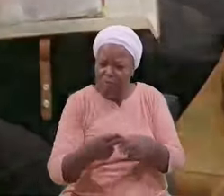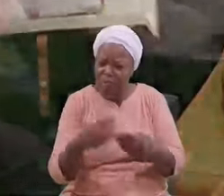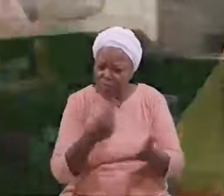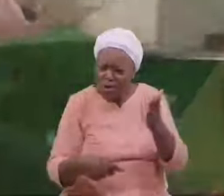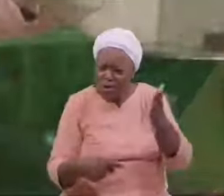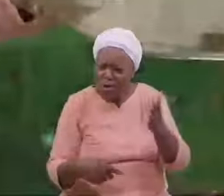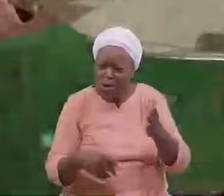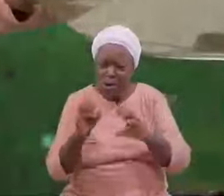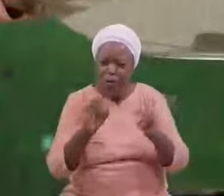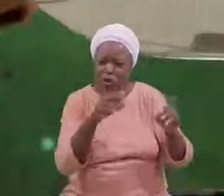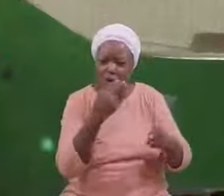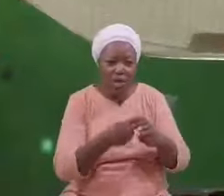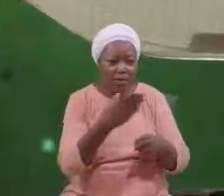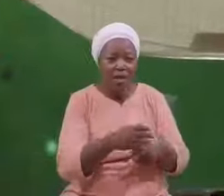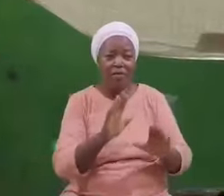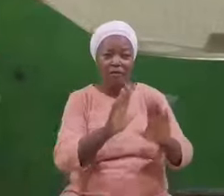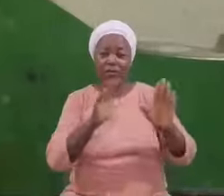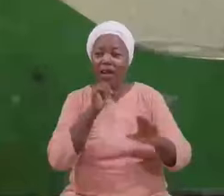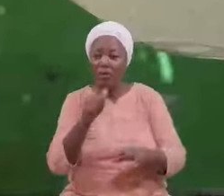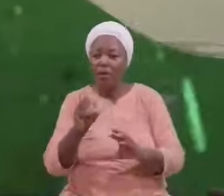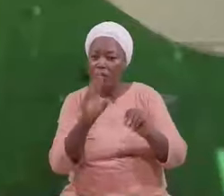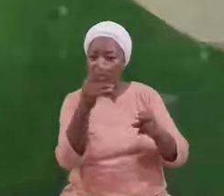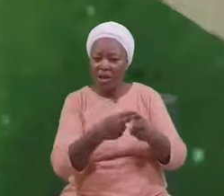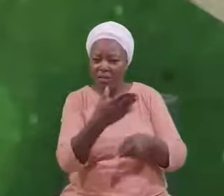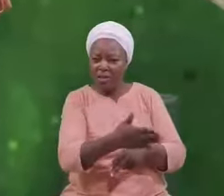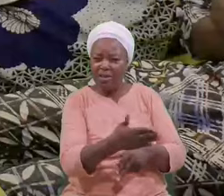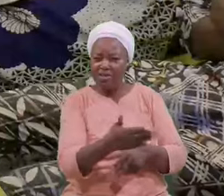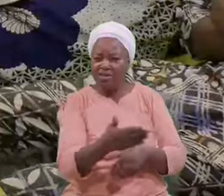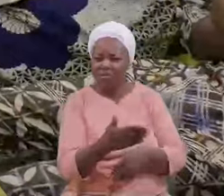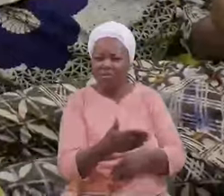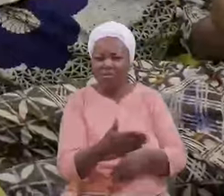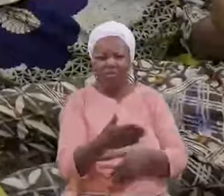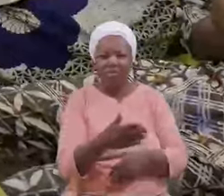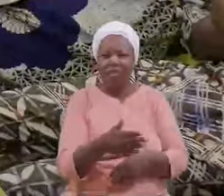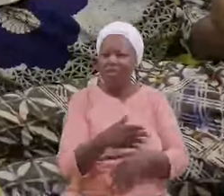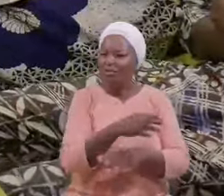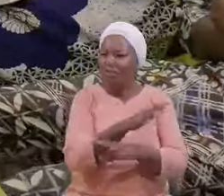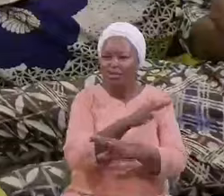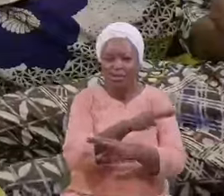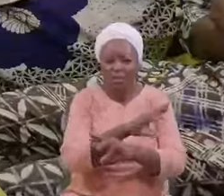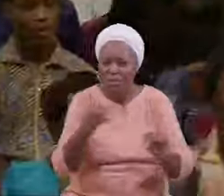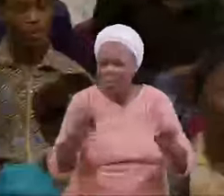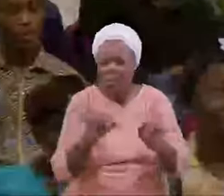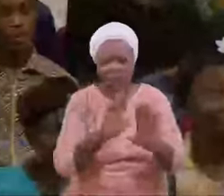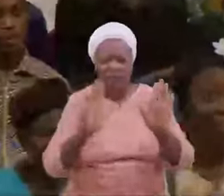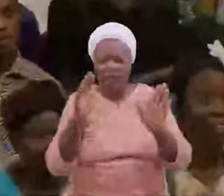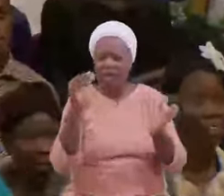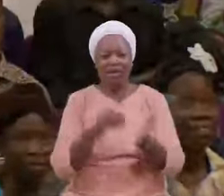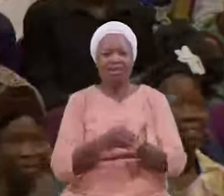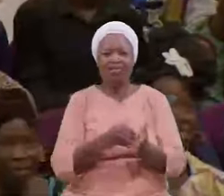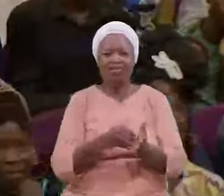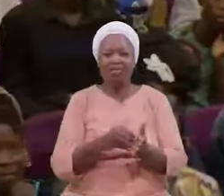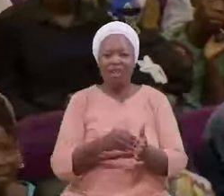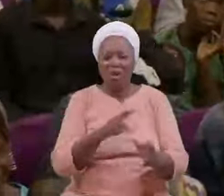Et m'a dit, Daniel, ne crains point, il n'y a plus de crainte, il n'y a plus de terreur, il n'y a plus de